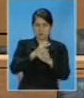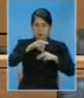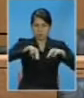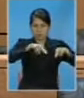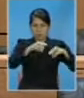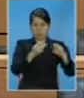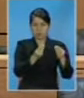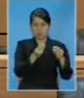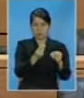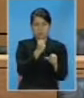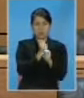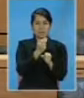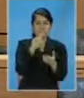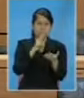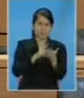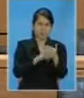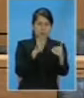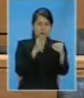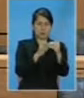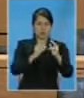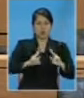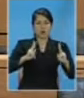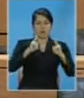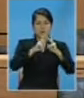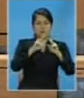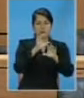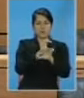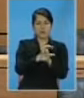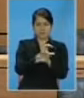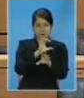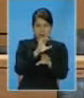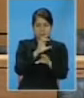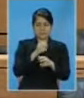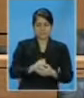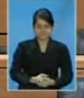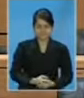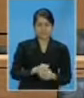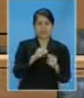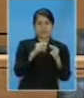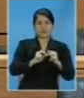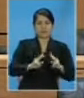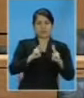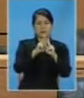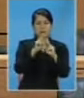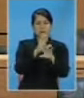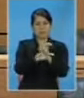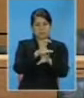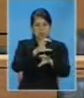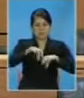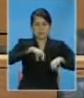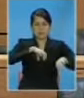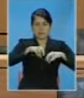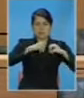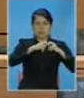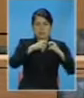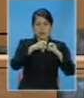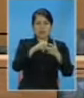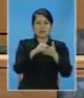ำหนังสือถึงกระทรวงมหาดไทยแล้วทางกระทรวงมหาดไทยได้ดำเนินการเรื่องนี้อย่างไร